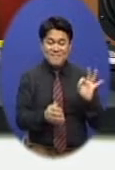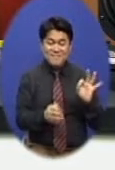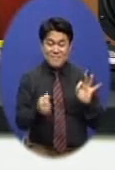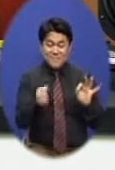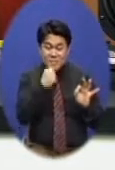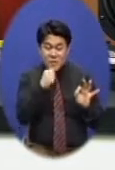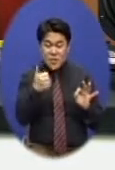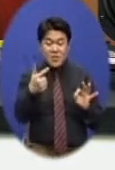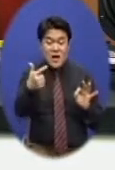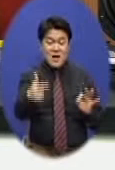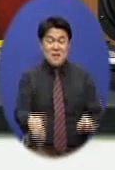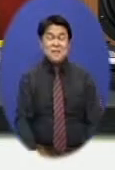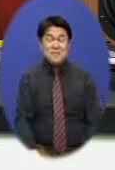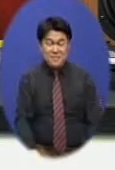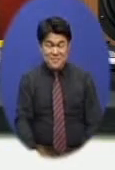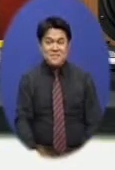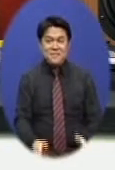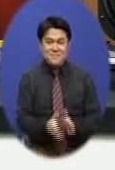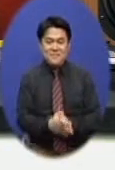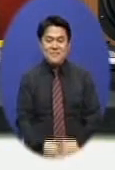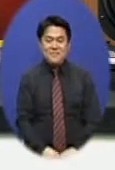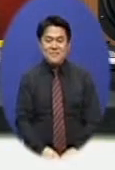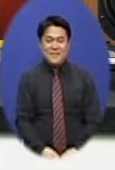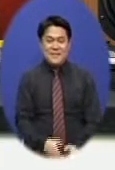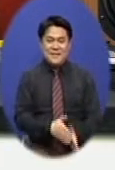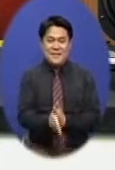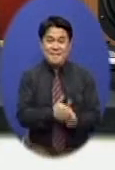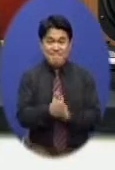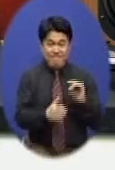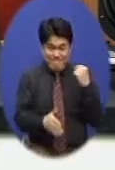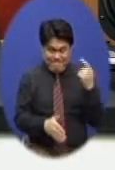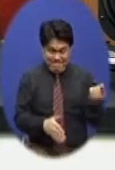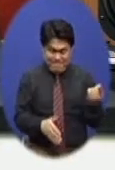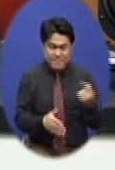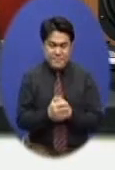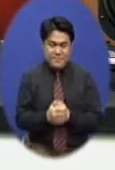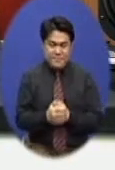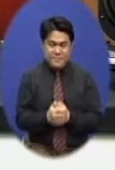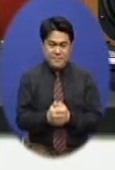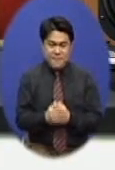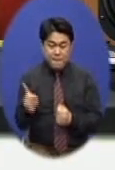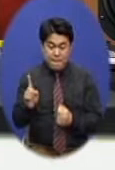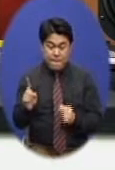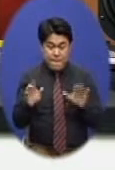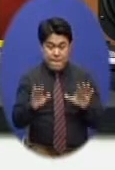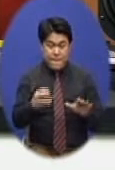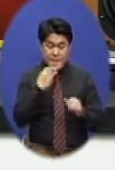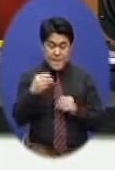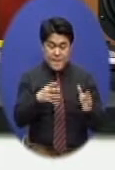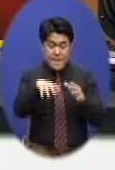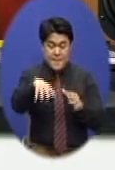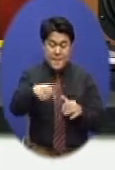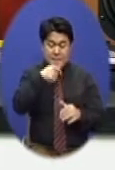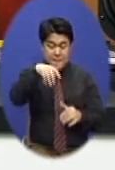10번은요. 56표 나왔습니다. 네. 자, 계속해서. 네. 계속해서 네? 이번에는 경기도